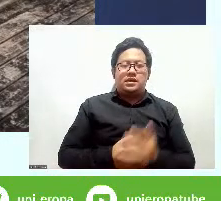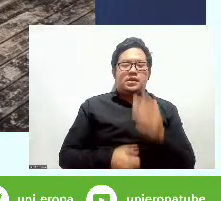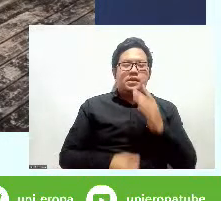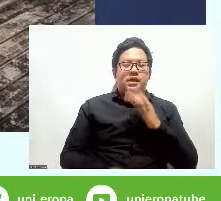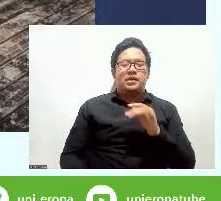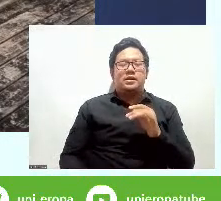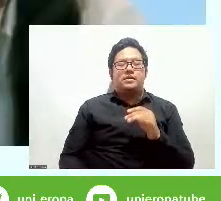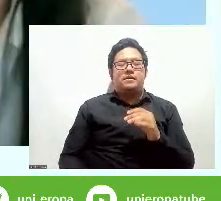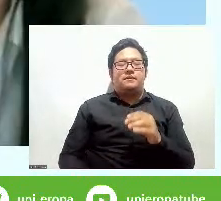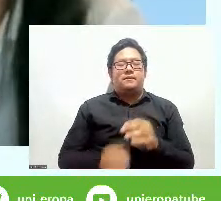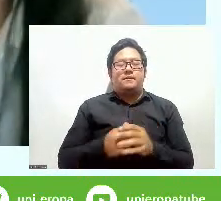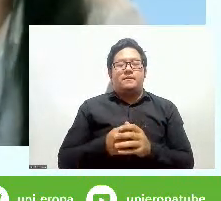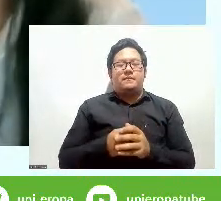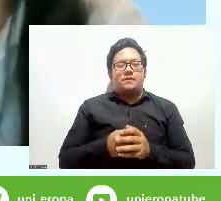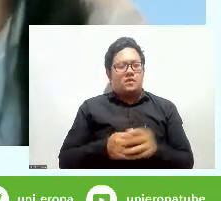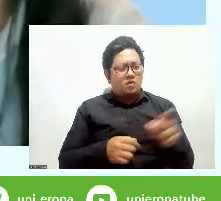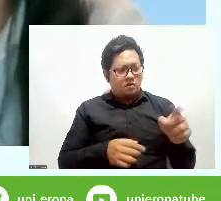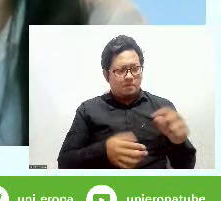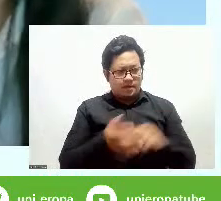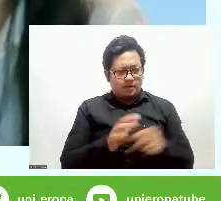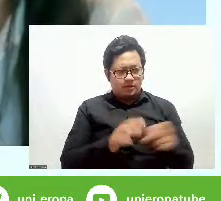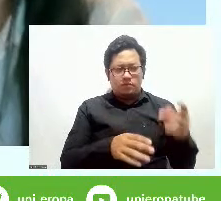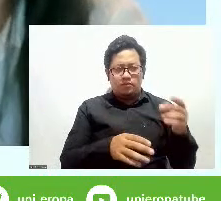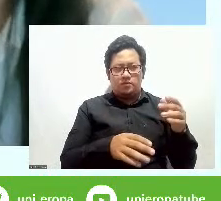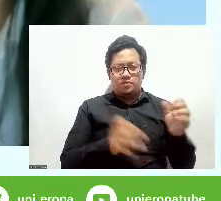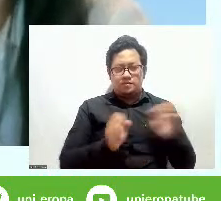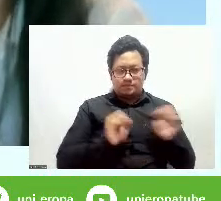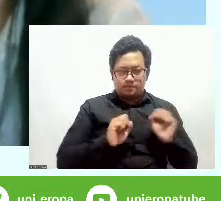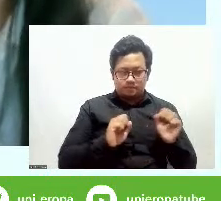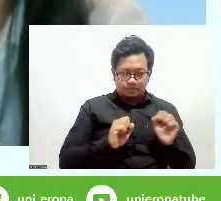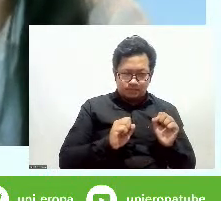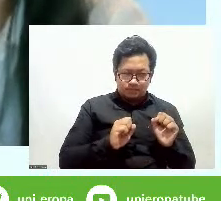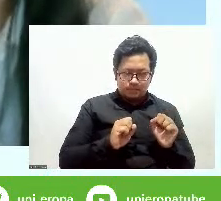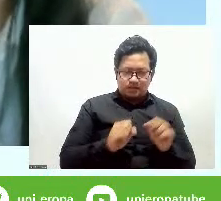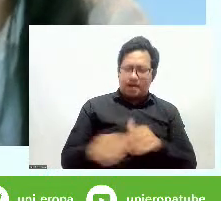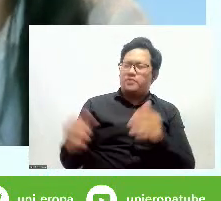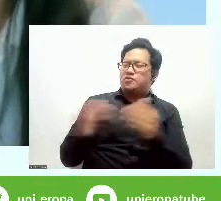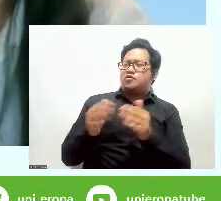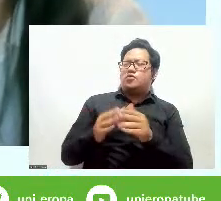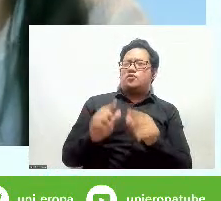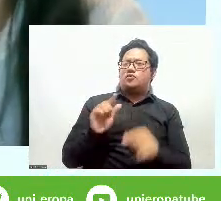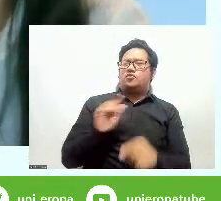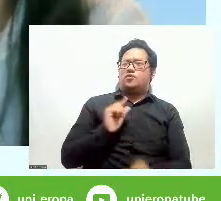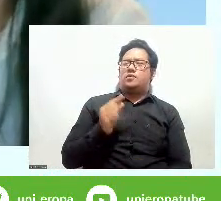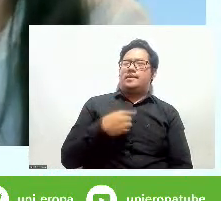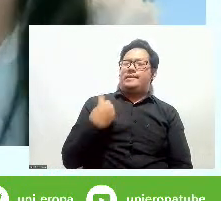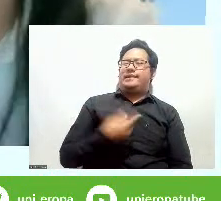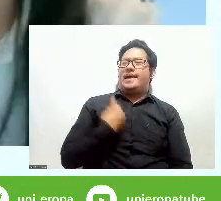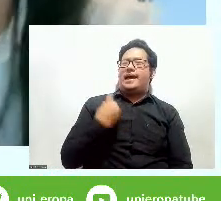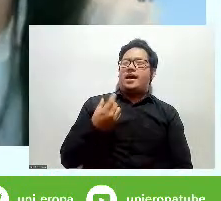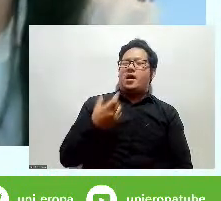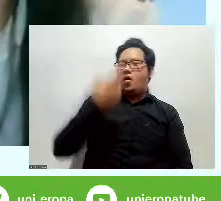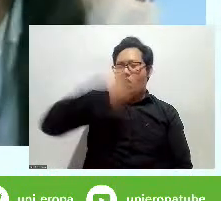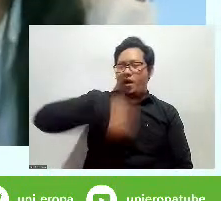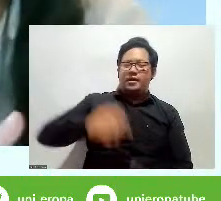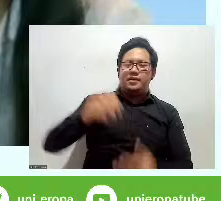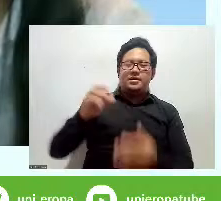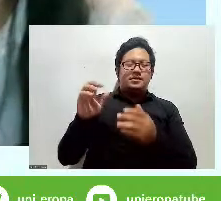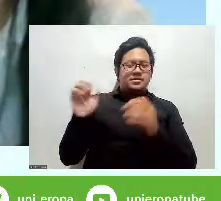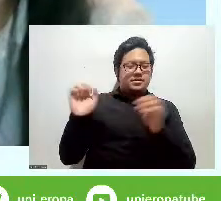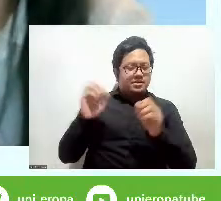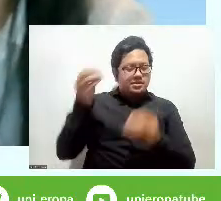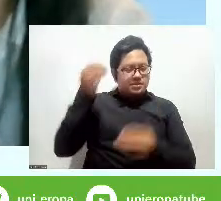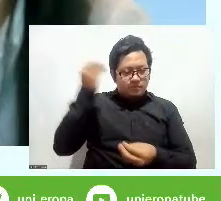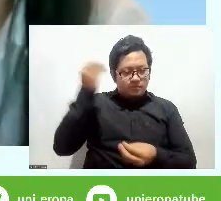jadi itu efisien berarti ya sebenarnya cocok buat kita yang sibuk jadi pesan ke kantor